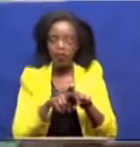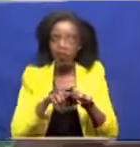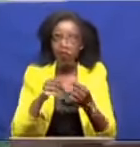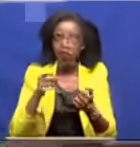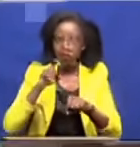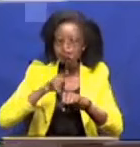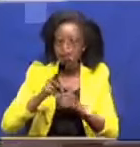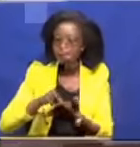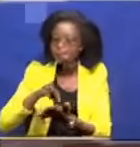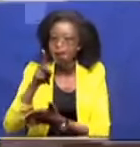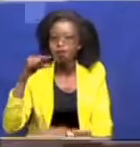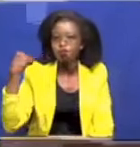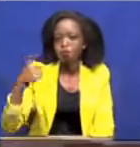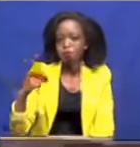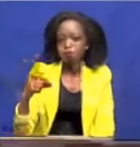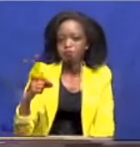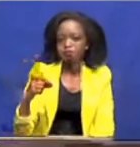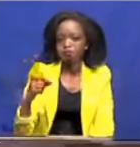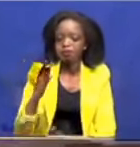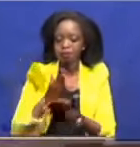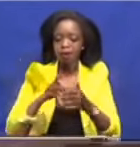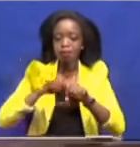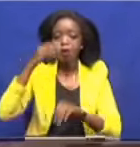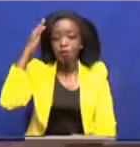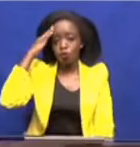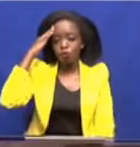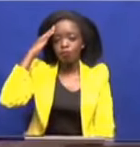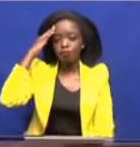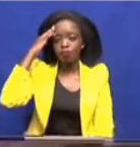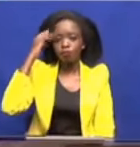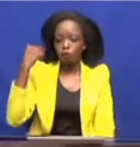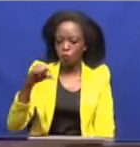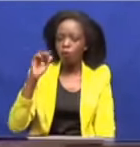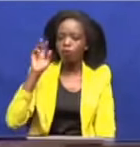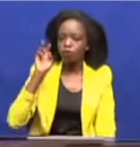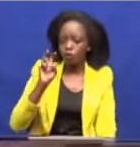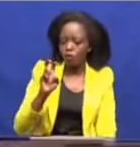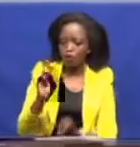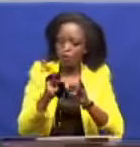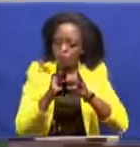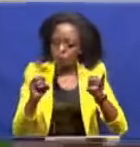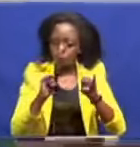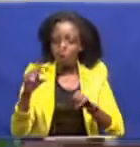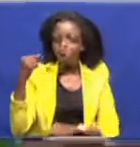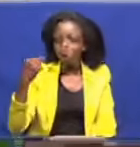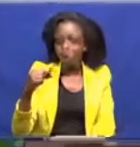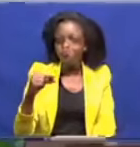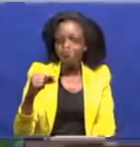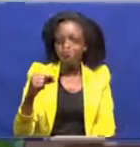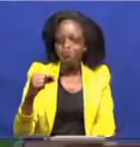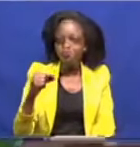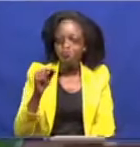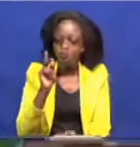unaponunua dhahabu. Tunajua dhahabu ili kujua iliyo safi inawekelewa